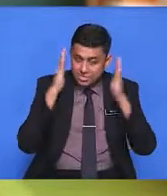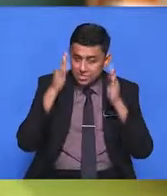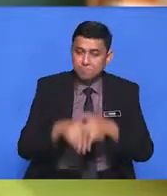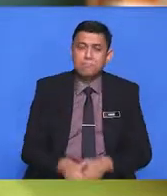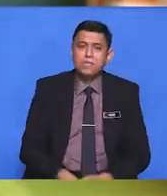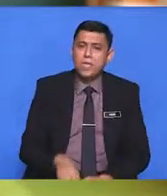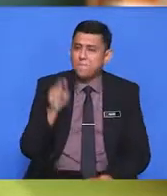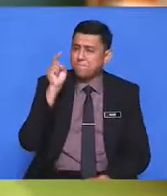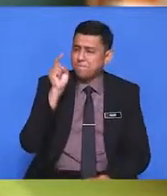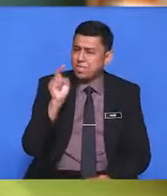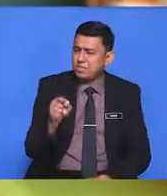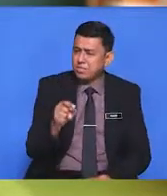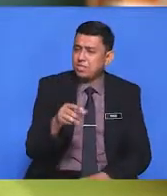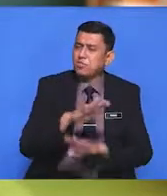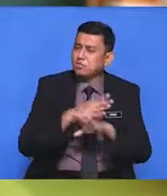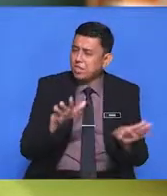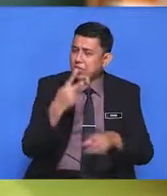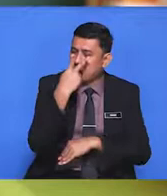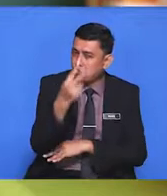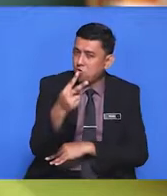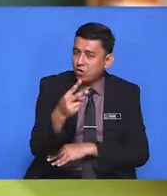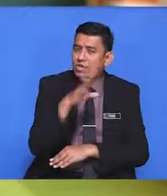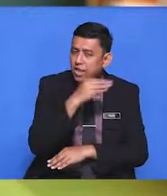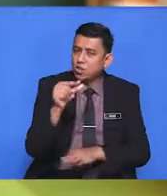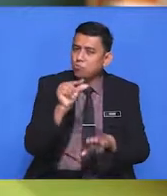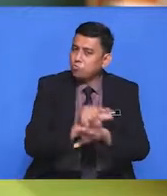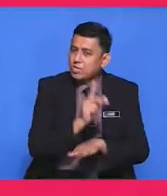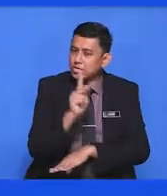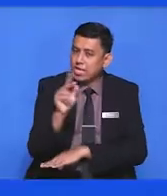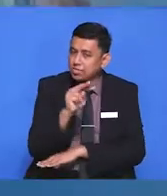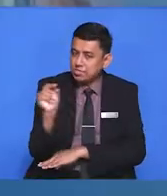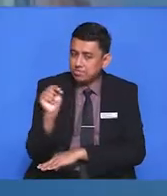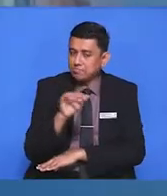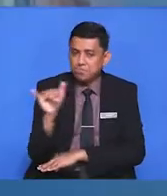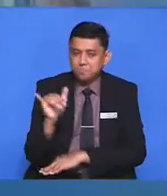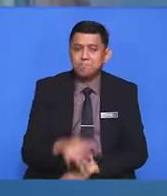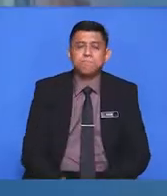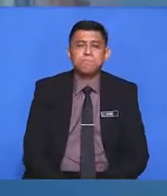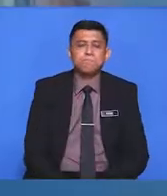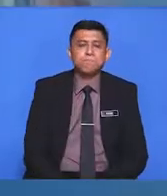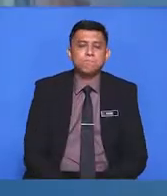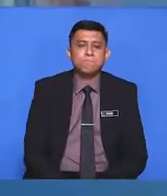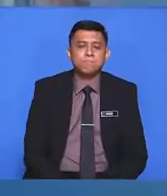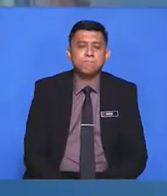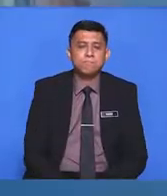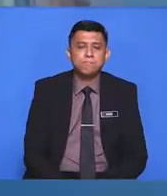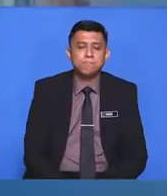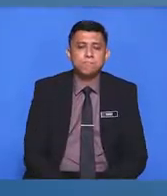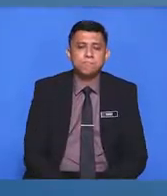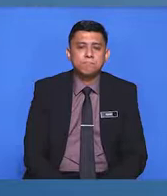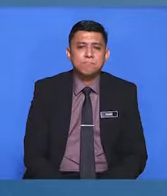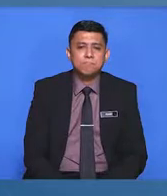Mesti murid-murid pernah lihat dan gunakannya, bukan? Baiklah, mari kita tonton video